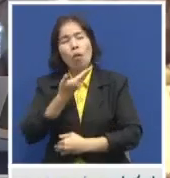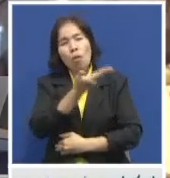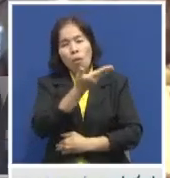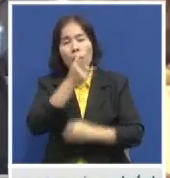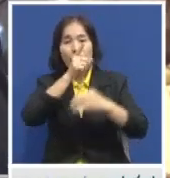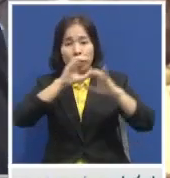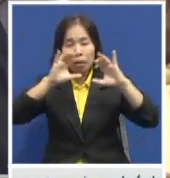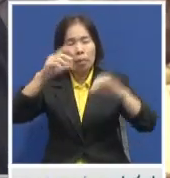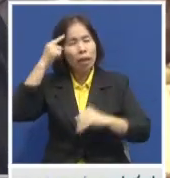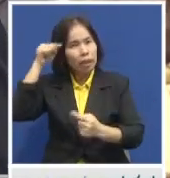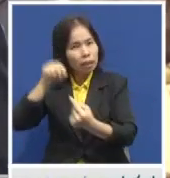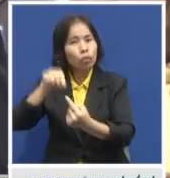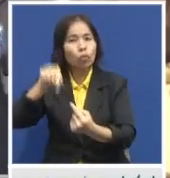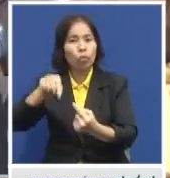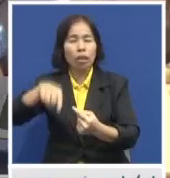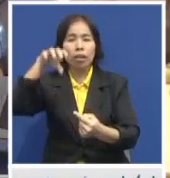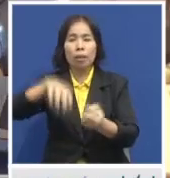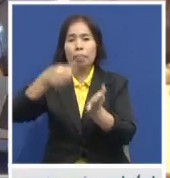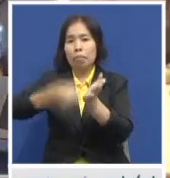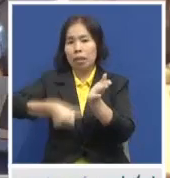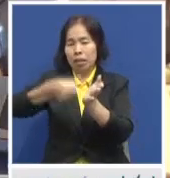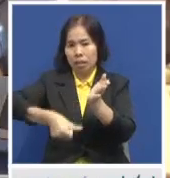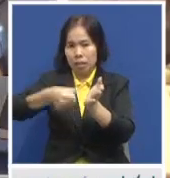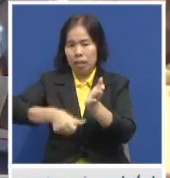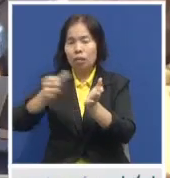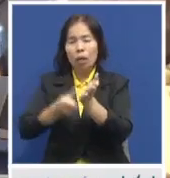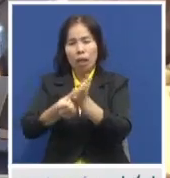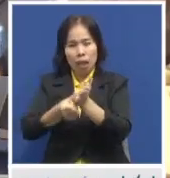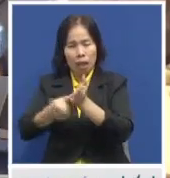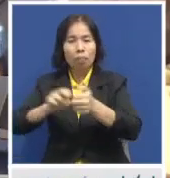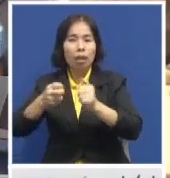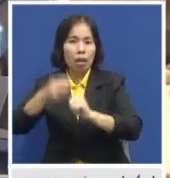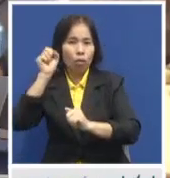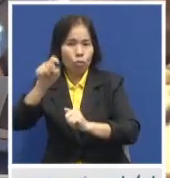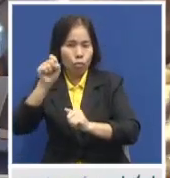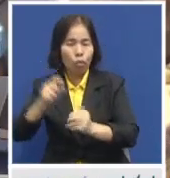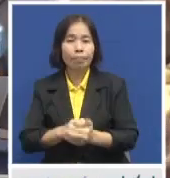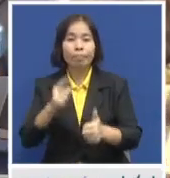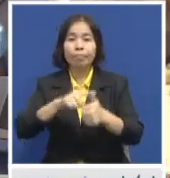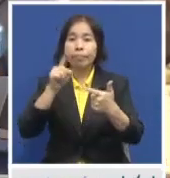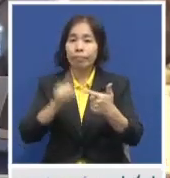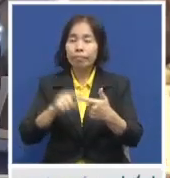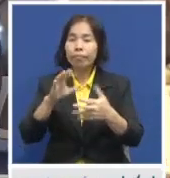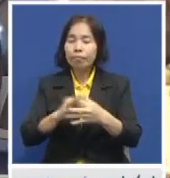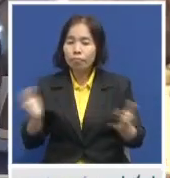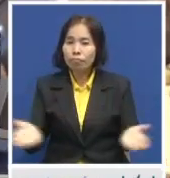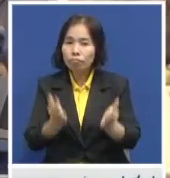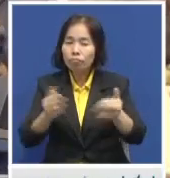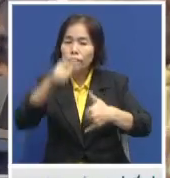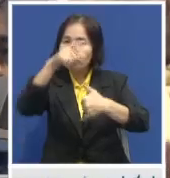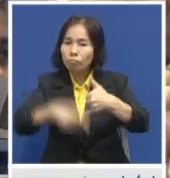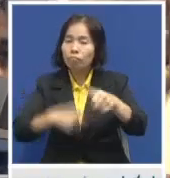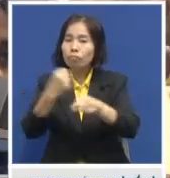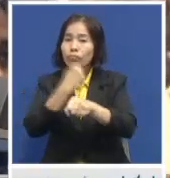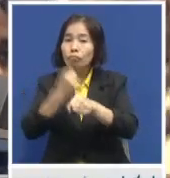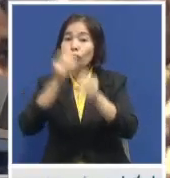นะครับคำนึงถึงประเด็นนี้แล้วก็มุ่งสู่การแก้ปัญหาส่วนเรื่องของการสร้างชาติเรื่องของการสร้างคนอย่